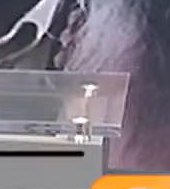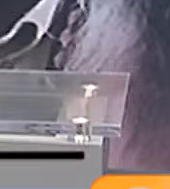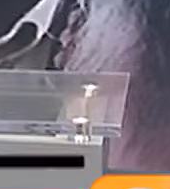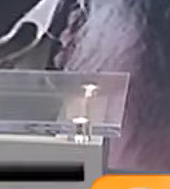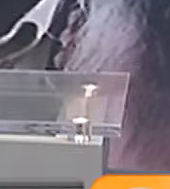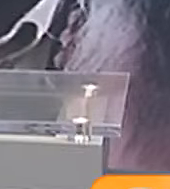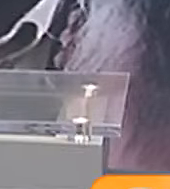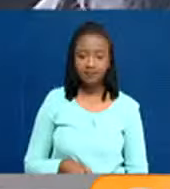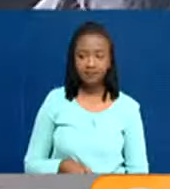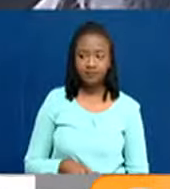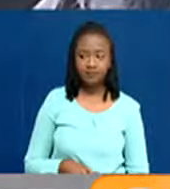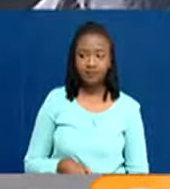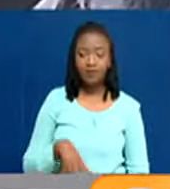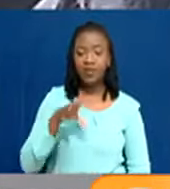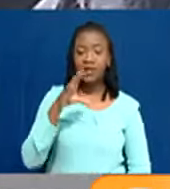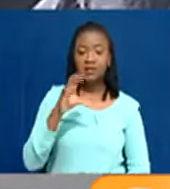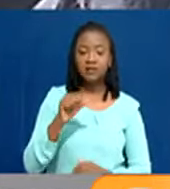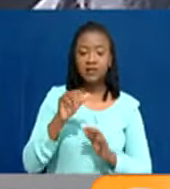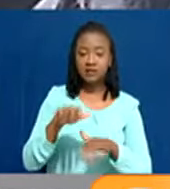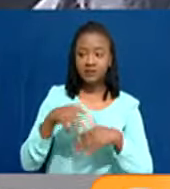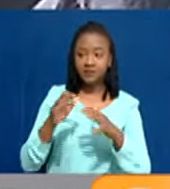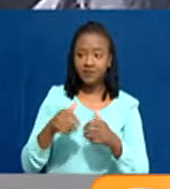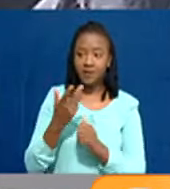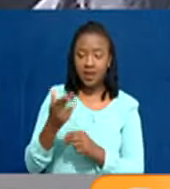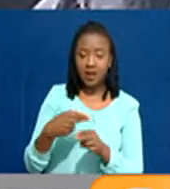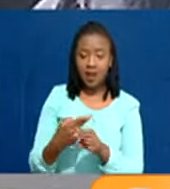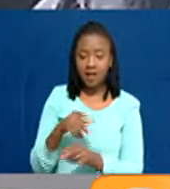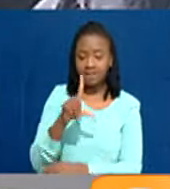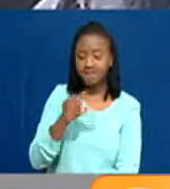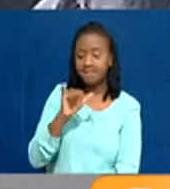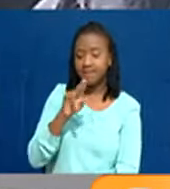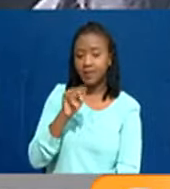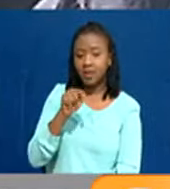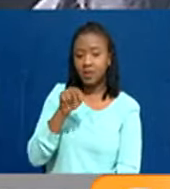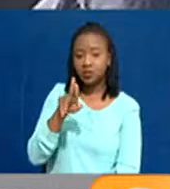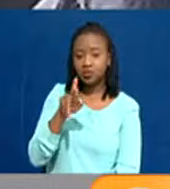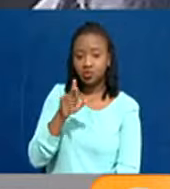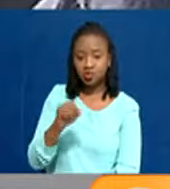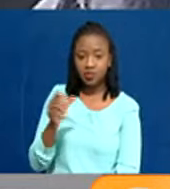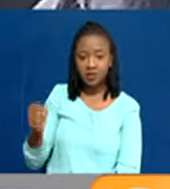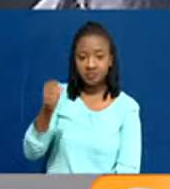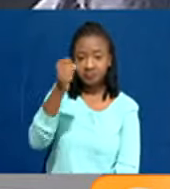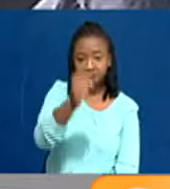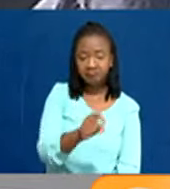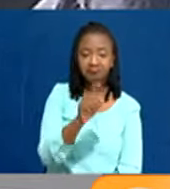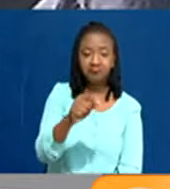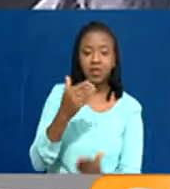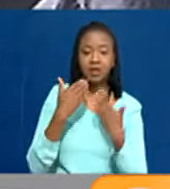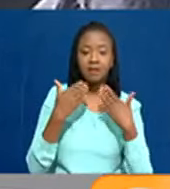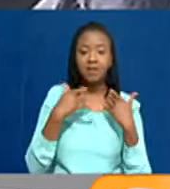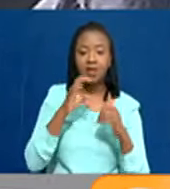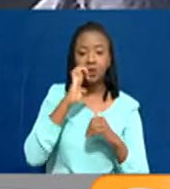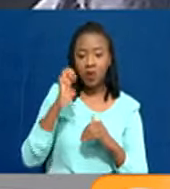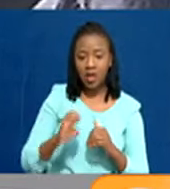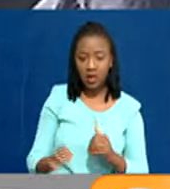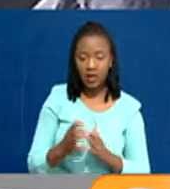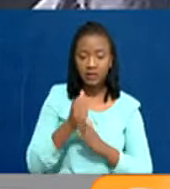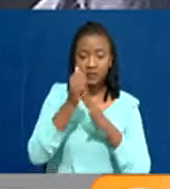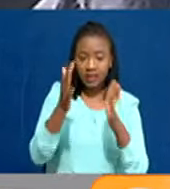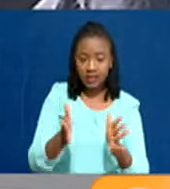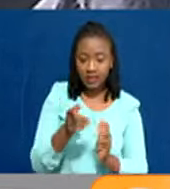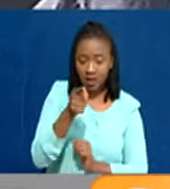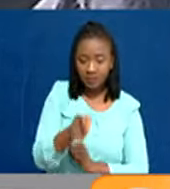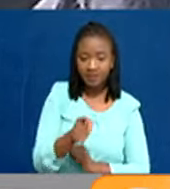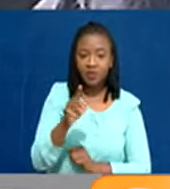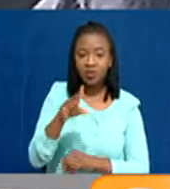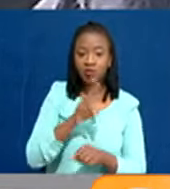Wakili Mumithika Linturi ametawazwa kuwa msemaji mpya wa jamii ya Meru katika baraza la wazee la Njuri Ncheke. Linturi amechukua